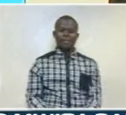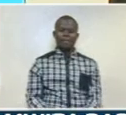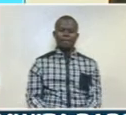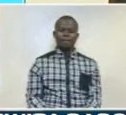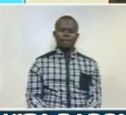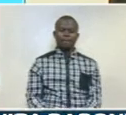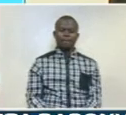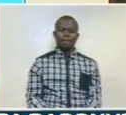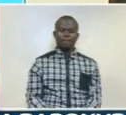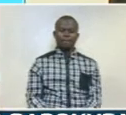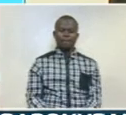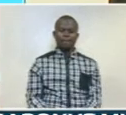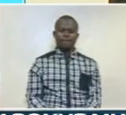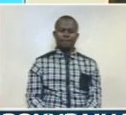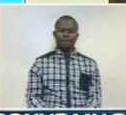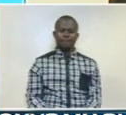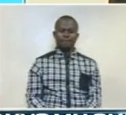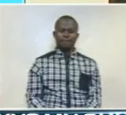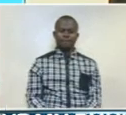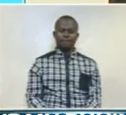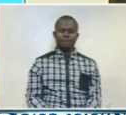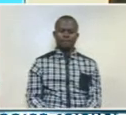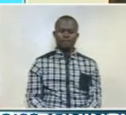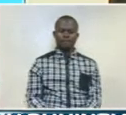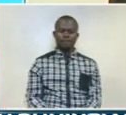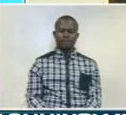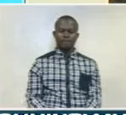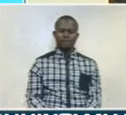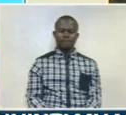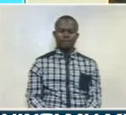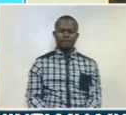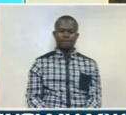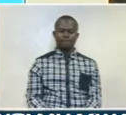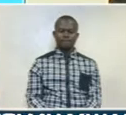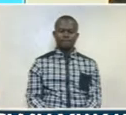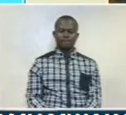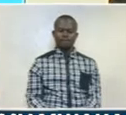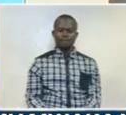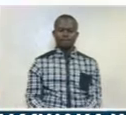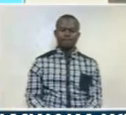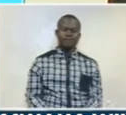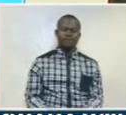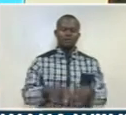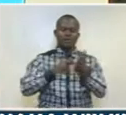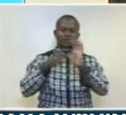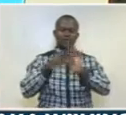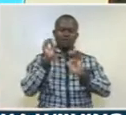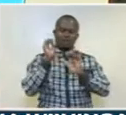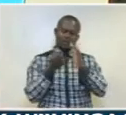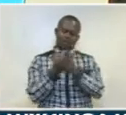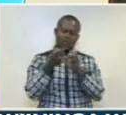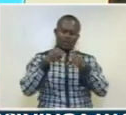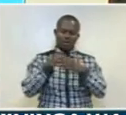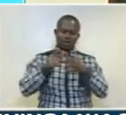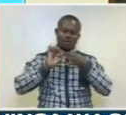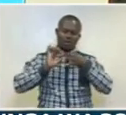integrateur. Ça va permettre une grande connectivité entre les capitales et les grandes villes africaines. No mushinga uzatuma habaho guhuza imirwa